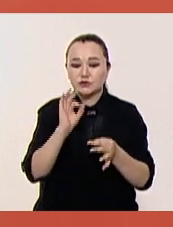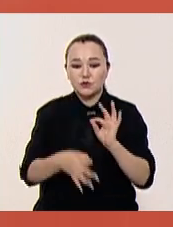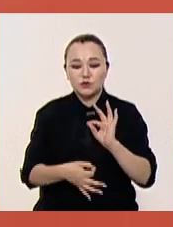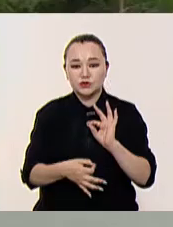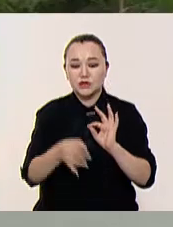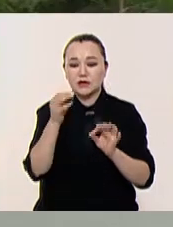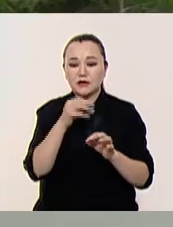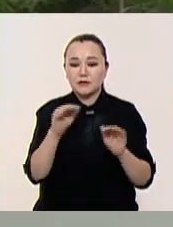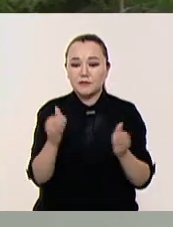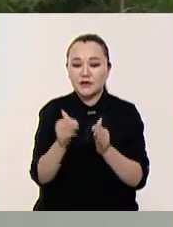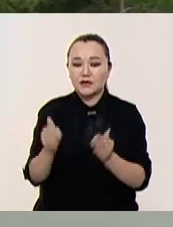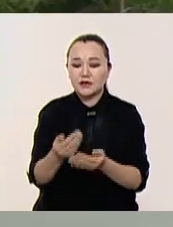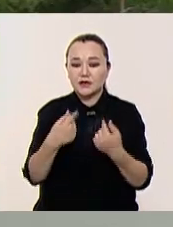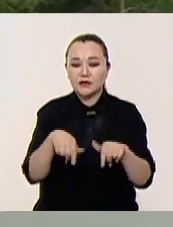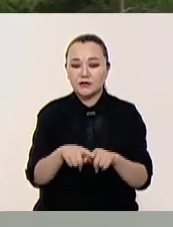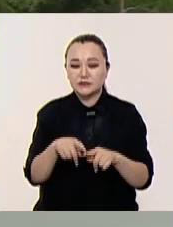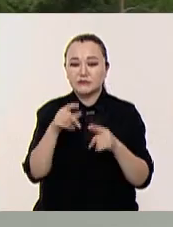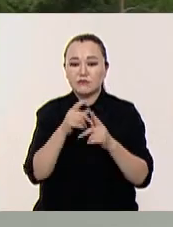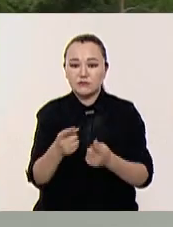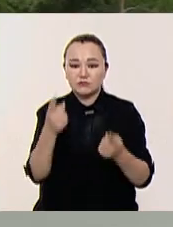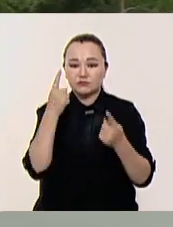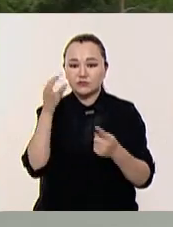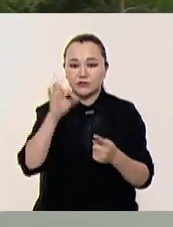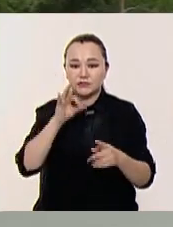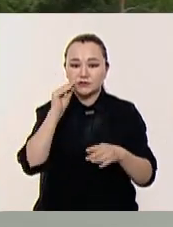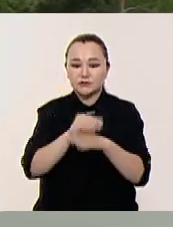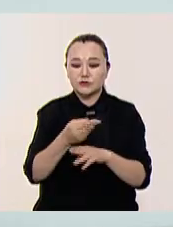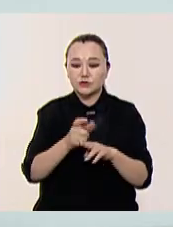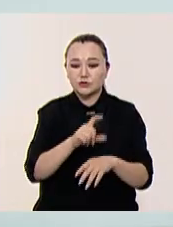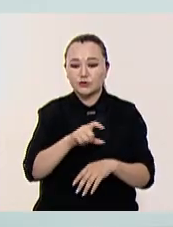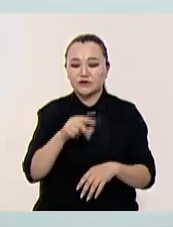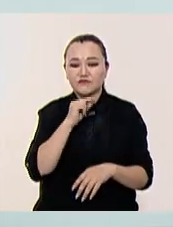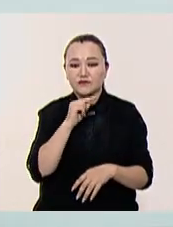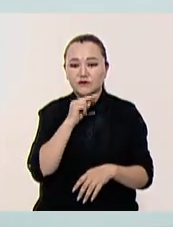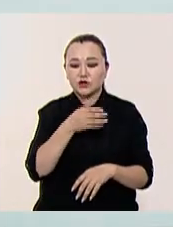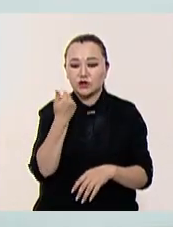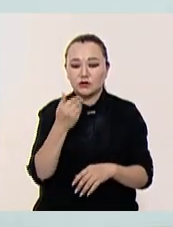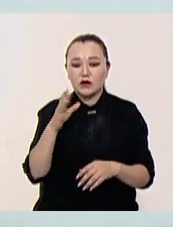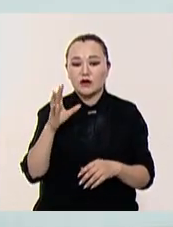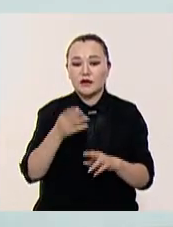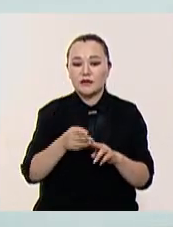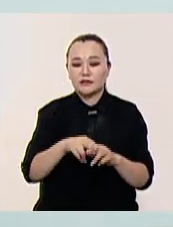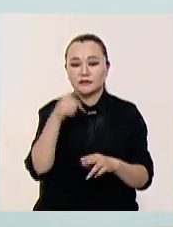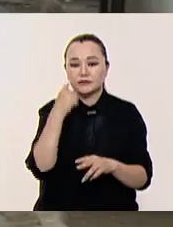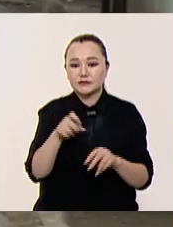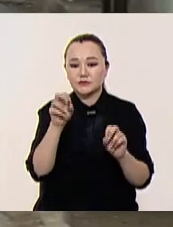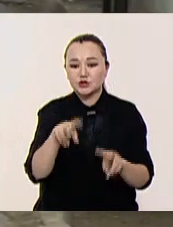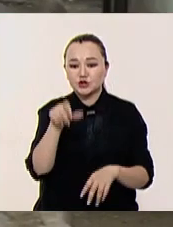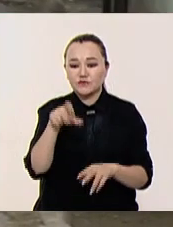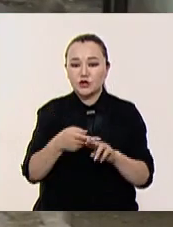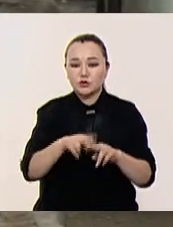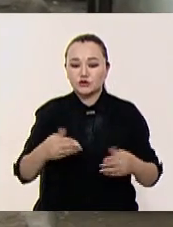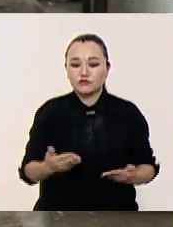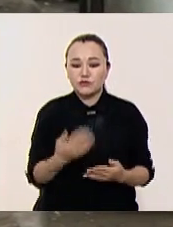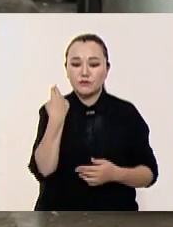сложнее. Микрокредитные организации выставляют огромные проценты, на которые люди вначале не обращают внимания. А по данным специалистов, человек, который живет в